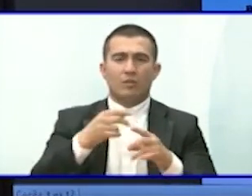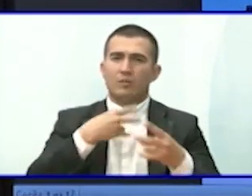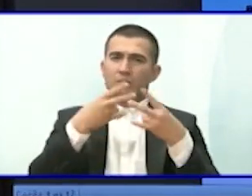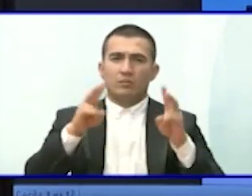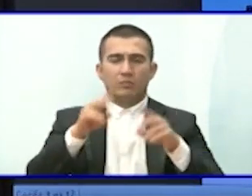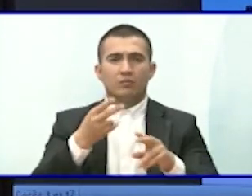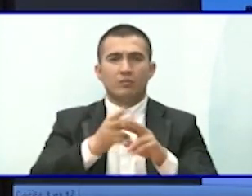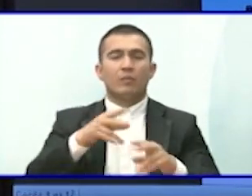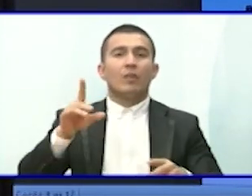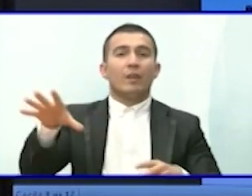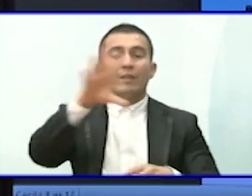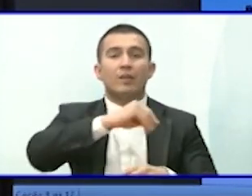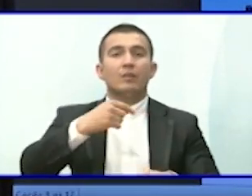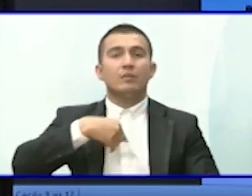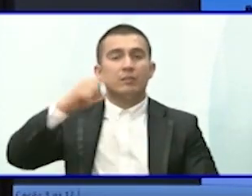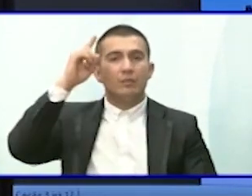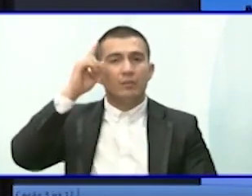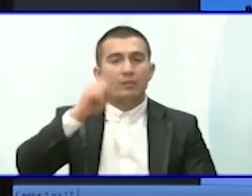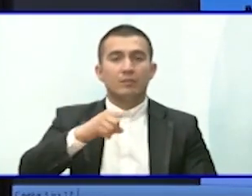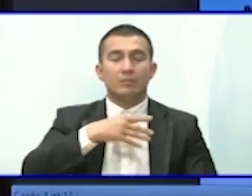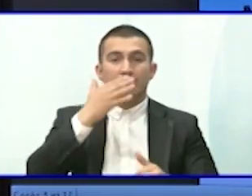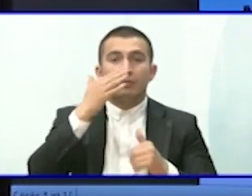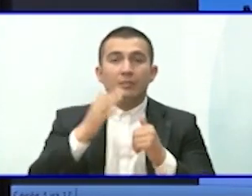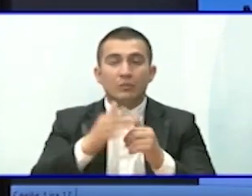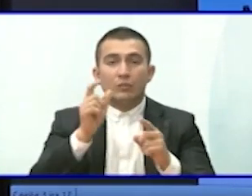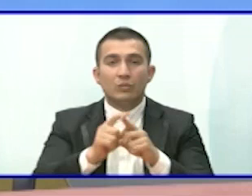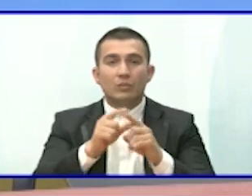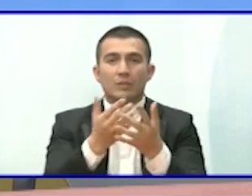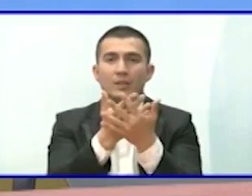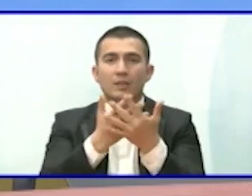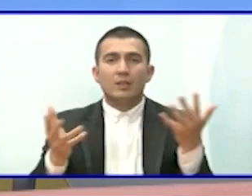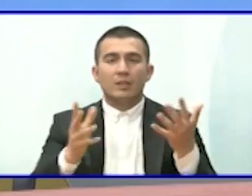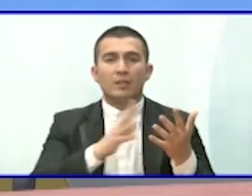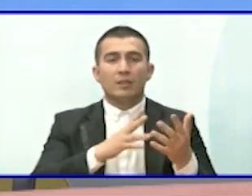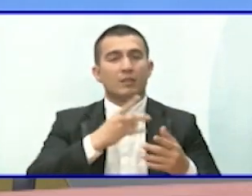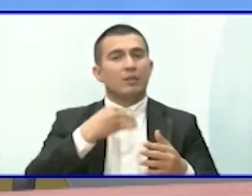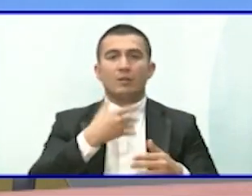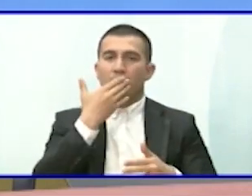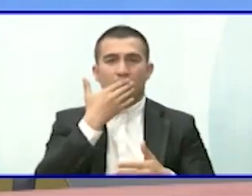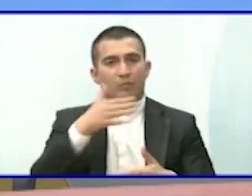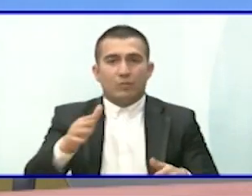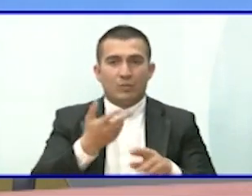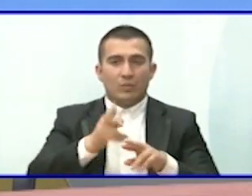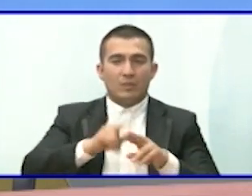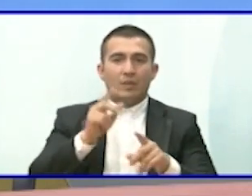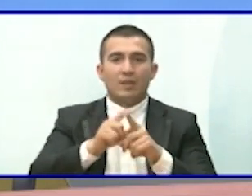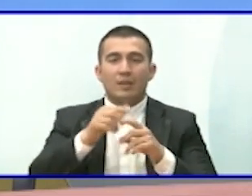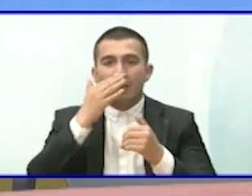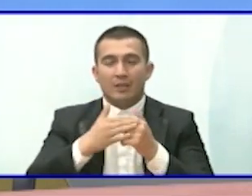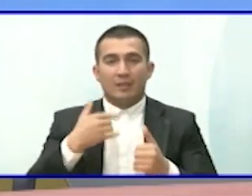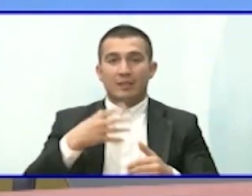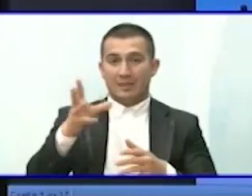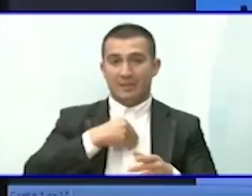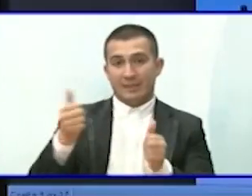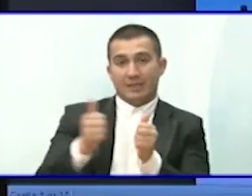легко все узнают и в подлежащие завод предлогов с детства не люблю с собою рядом не терплю